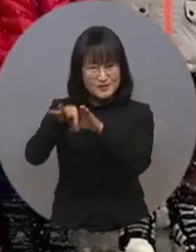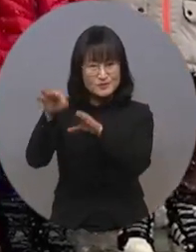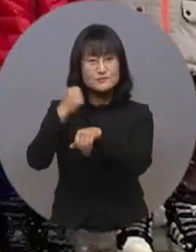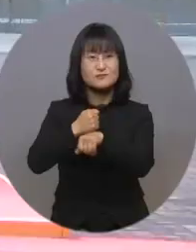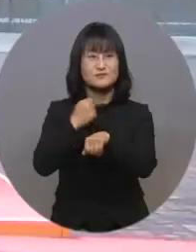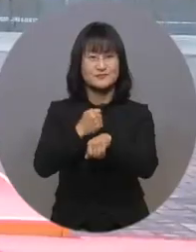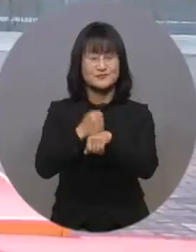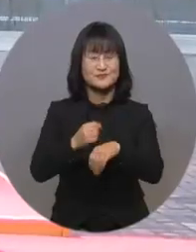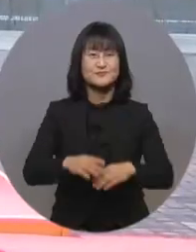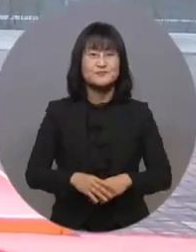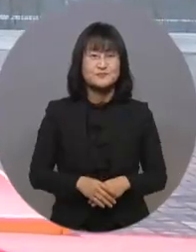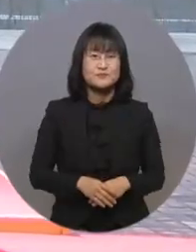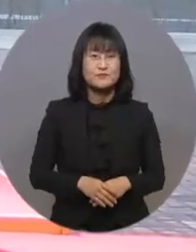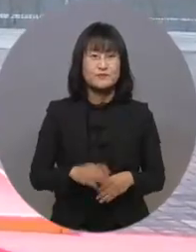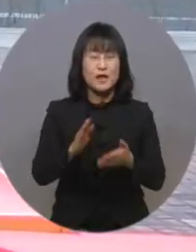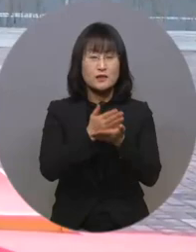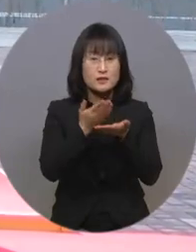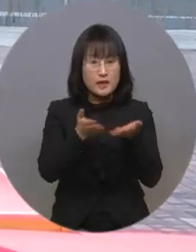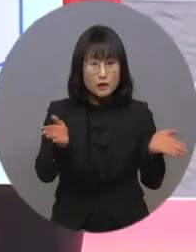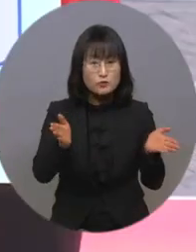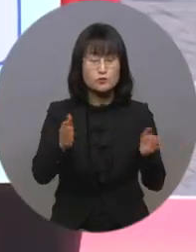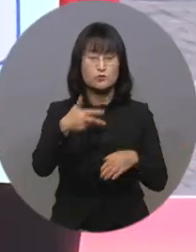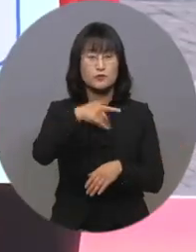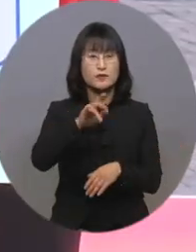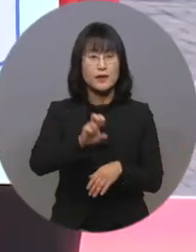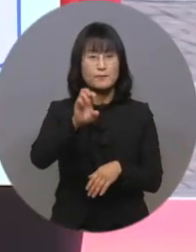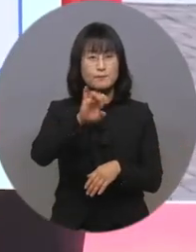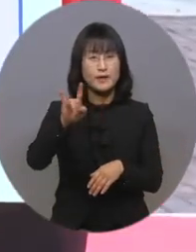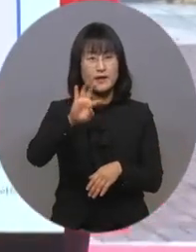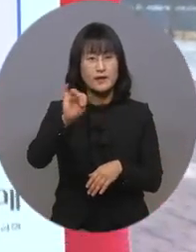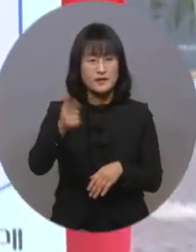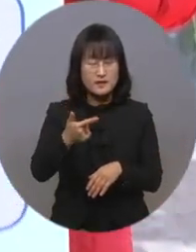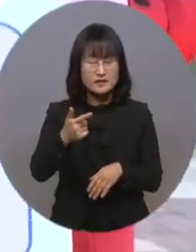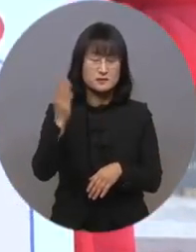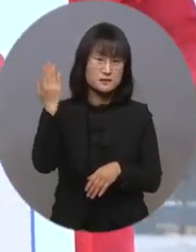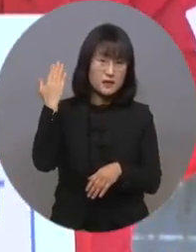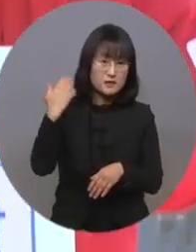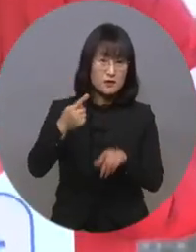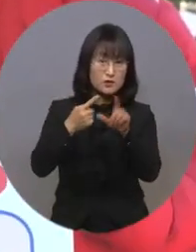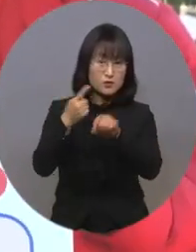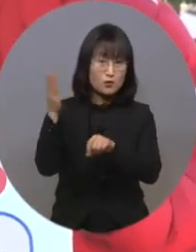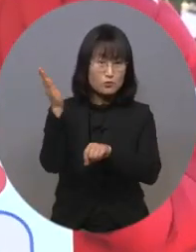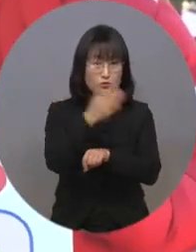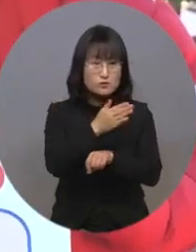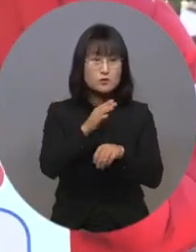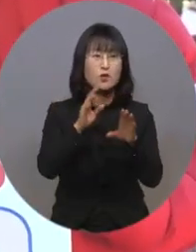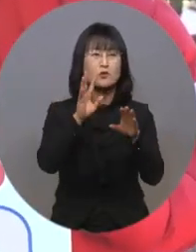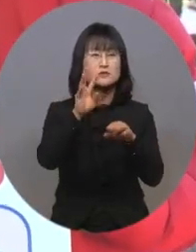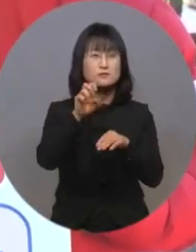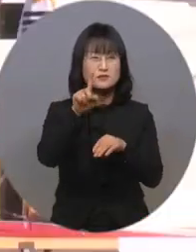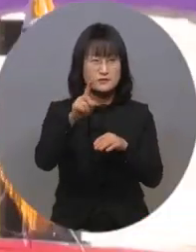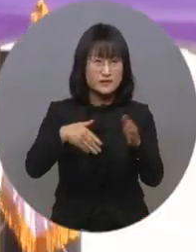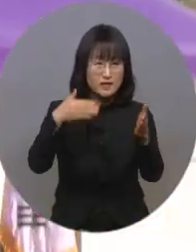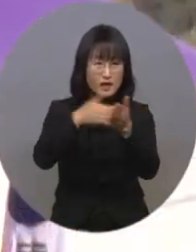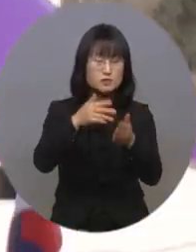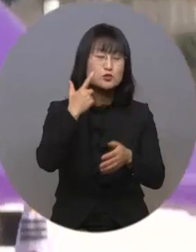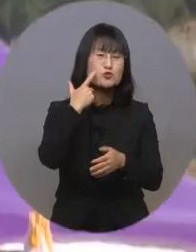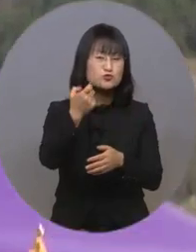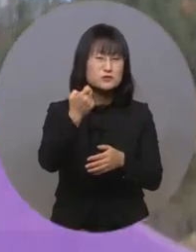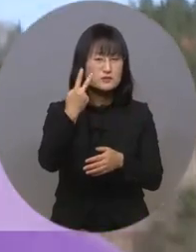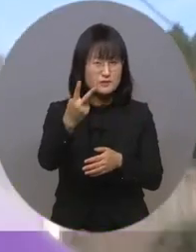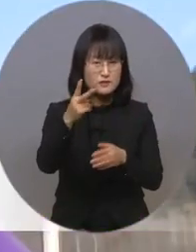있습니다. 나눔 캠페인은 지난달 1일부터 오는 31일까지 62일간 이어지며